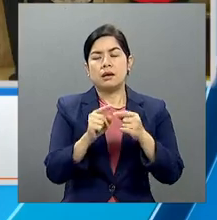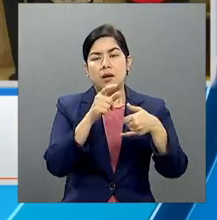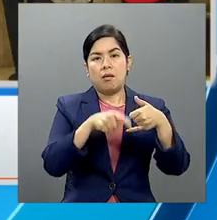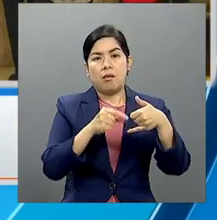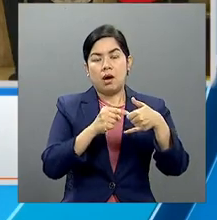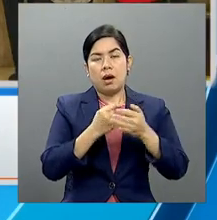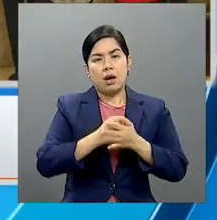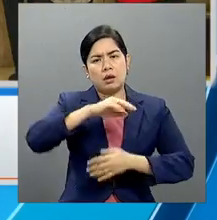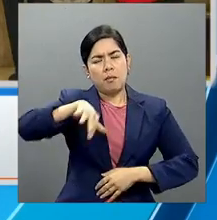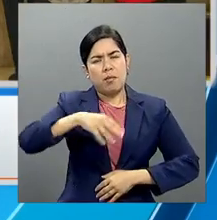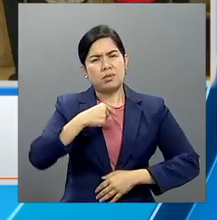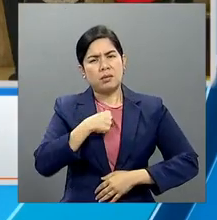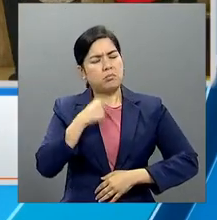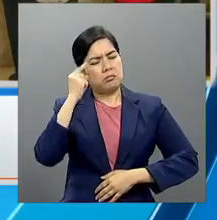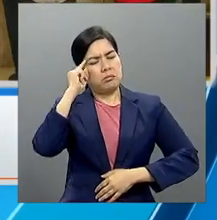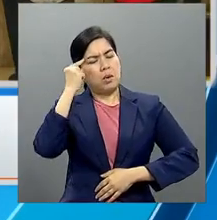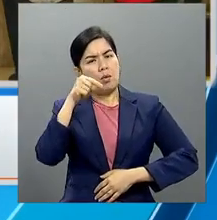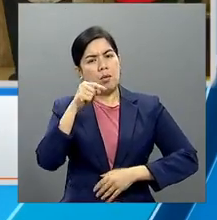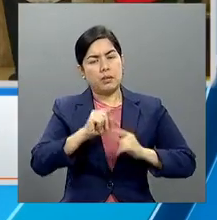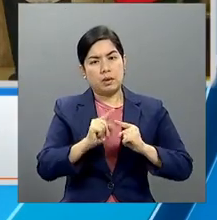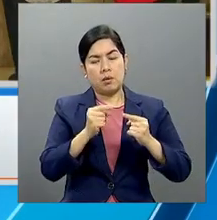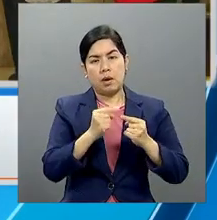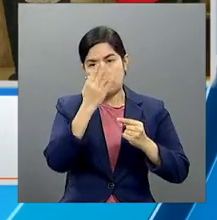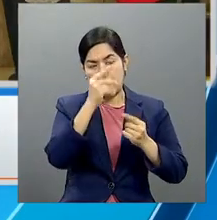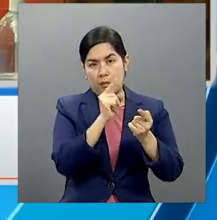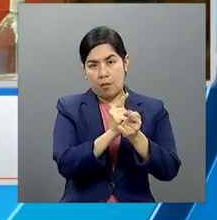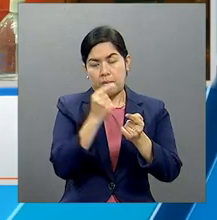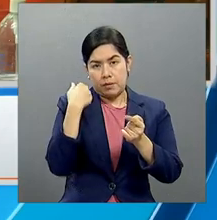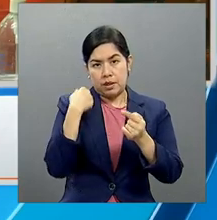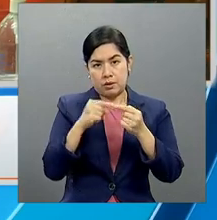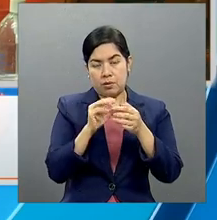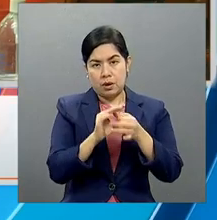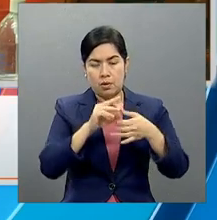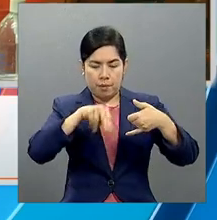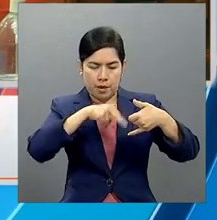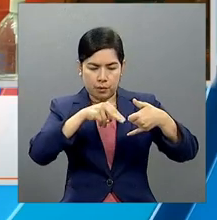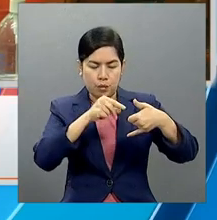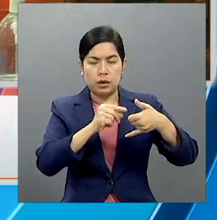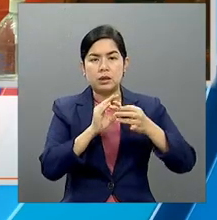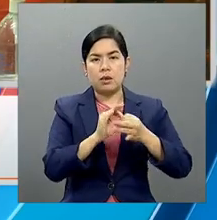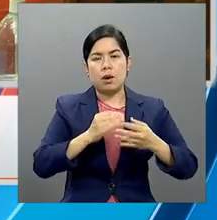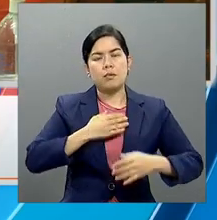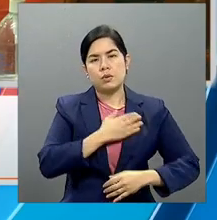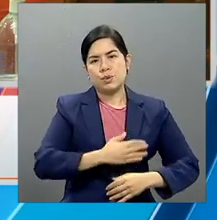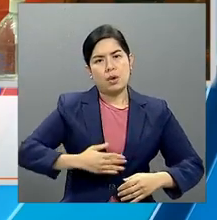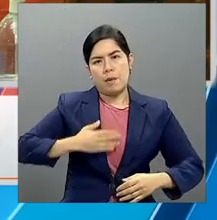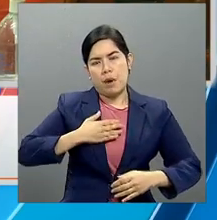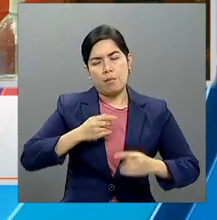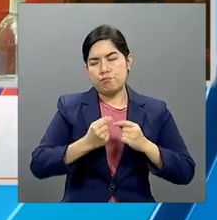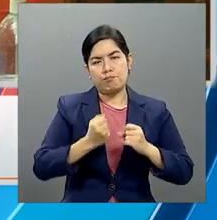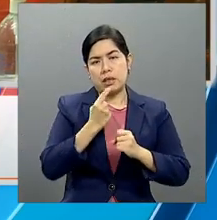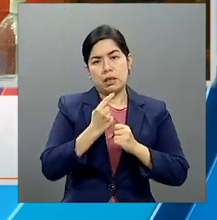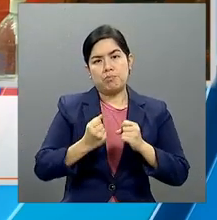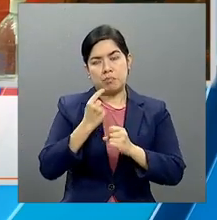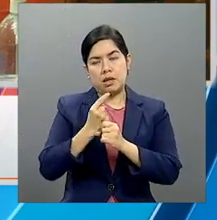อาการหรือว่าได้รับการตรวจคัดกรองสุขภาพประจำปีดังนั้นเนี่ยการตรวจคัดกรองสุขภาพประจำปีจึงเป็น